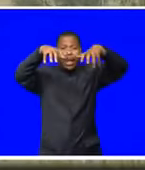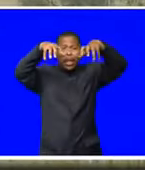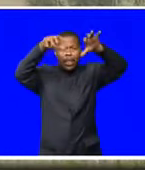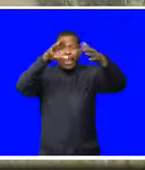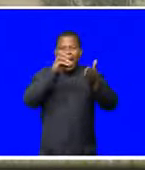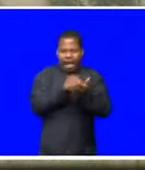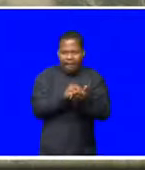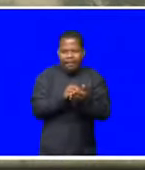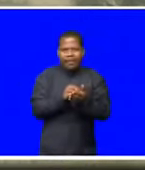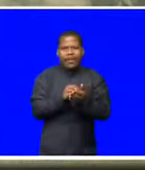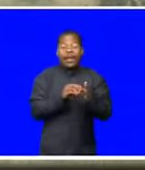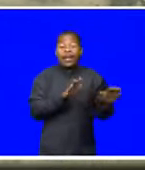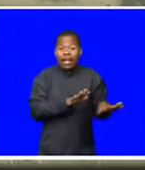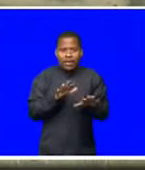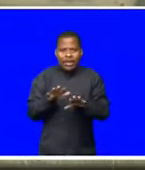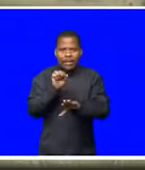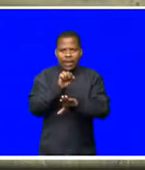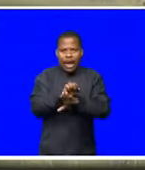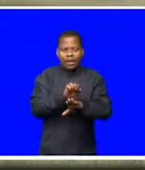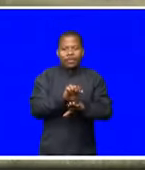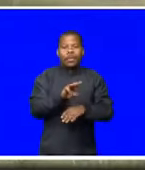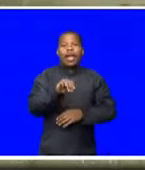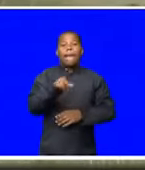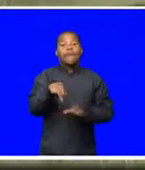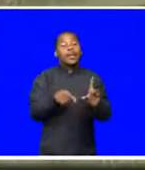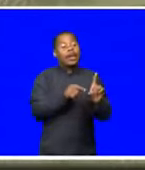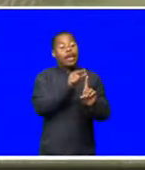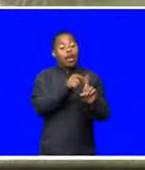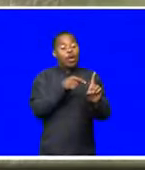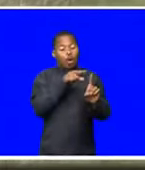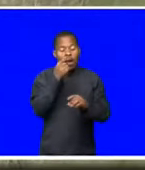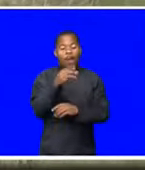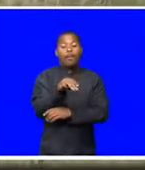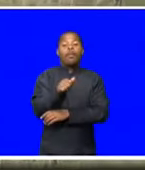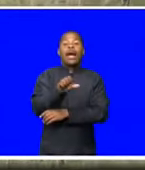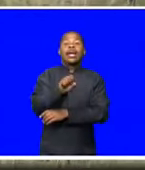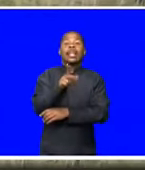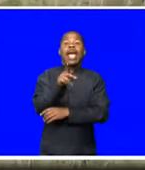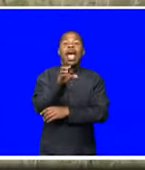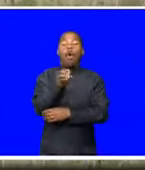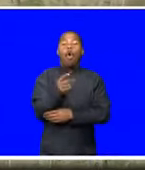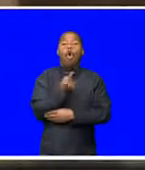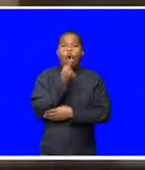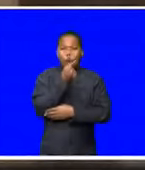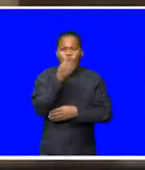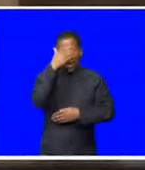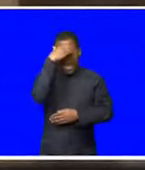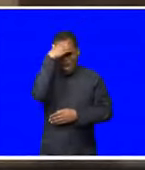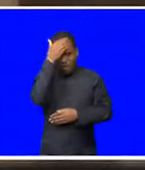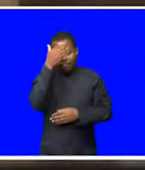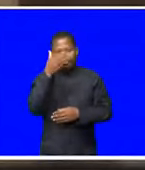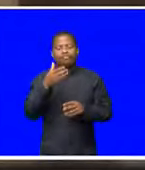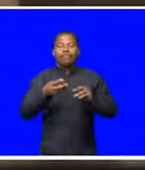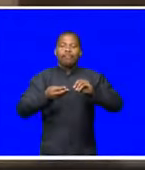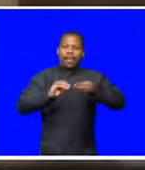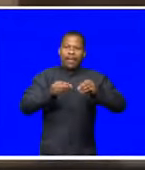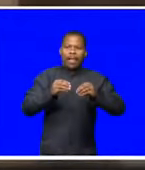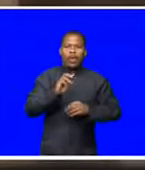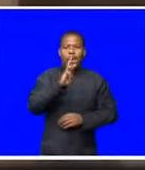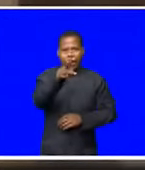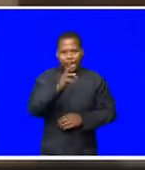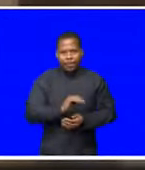lephalamende lalenkundla mabulala maseko lithi kukhona lokwendiwako ngenzaba yalomgwaqo kepha lokuthi